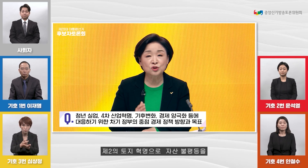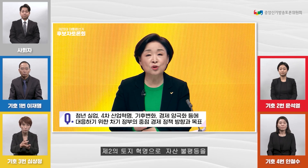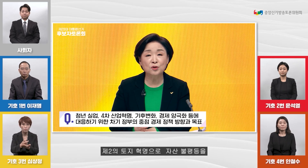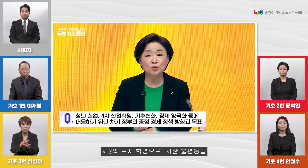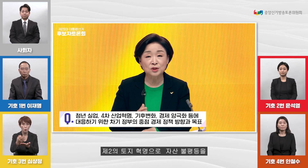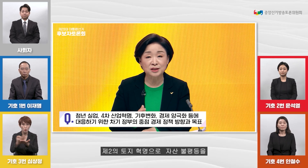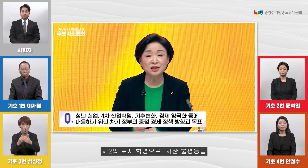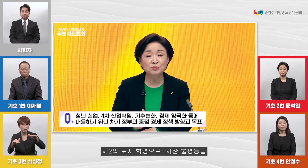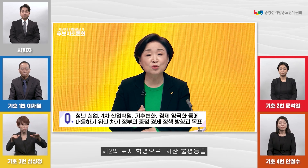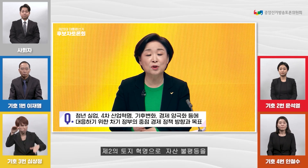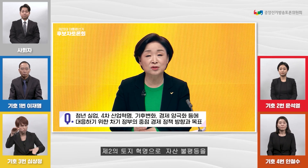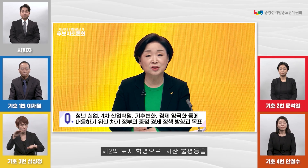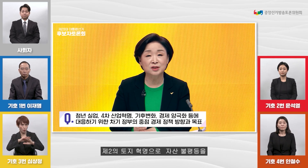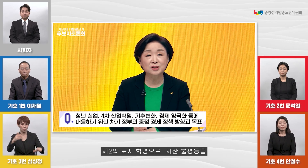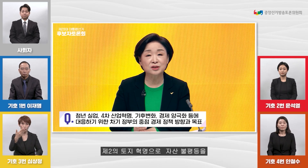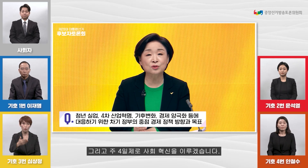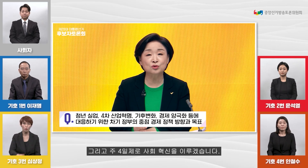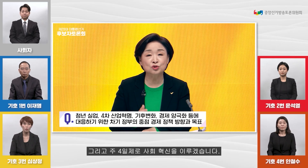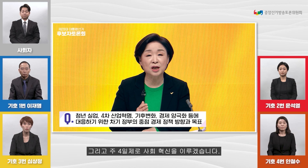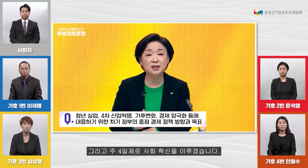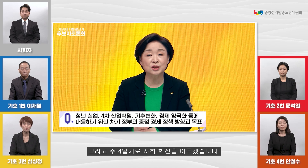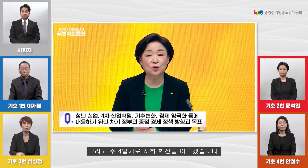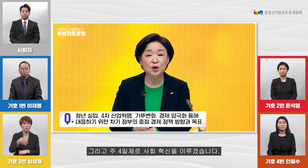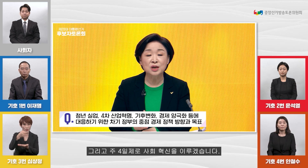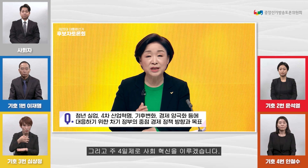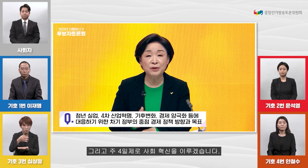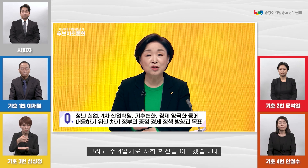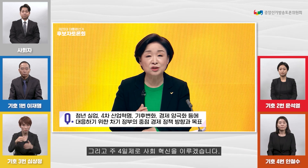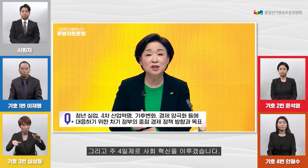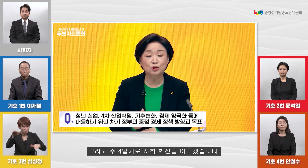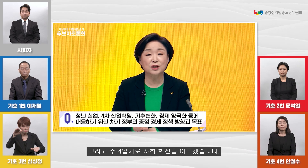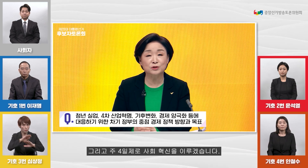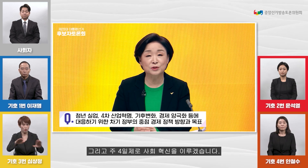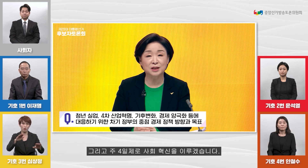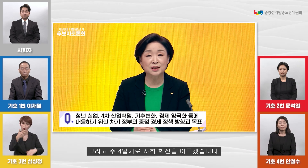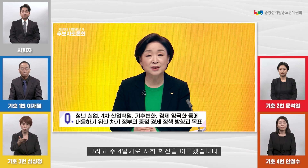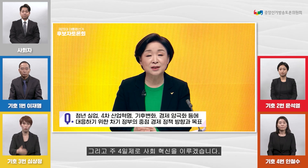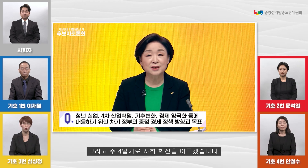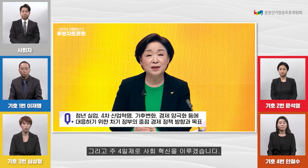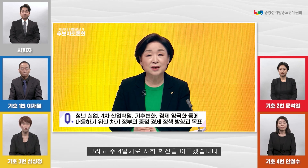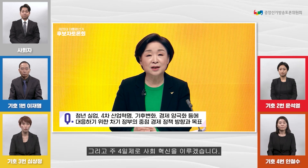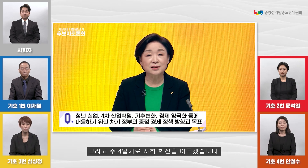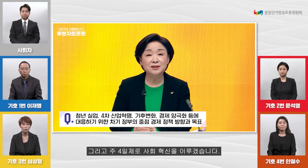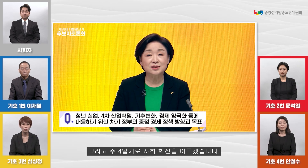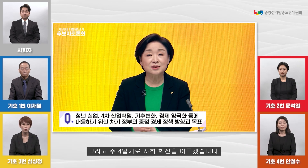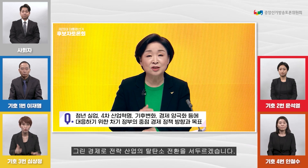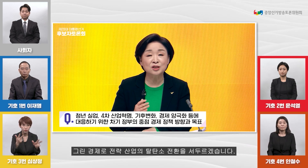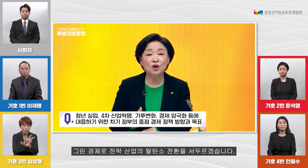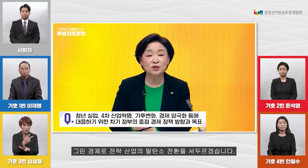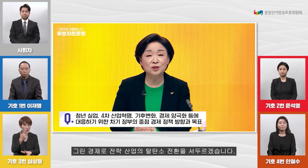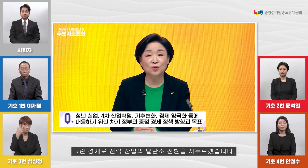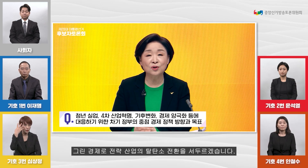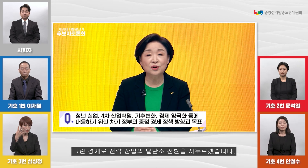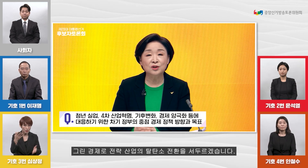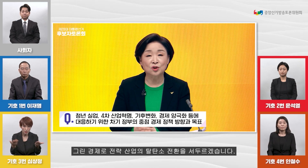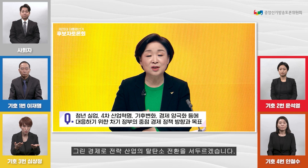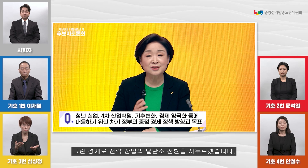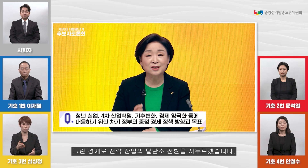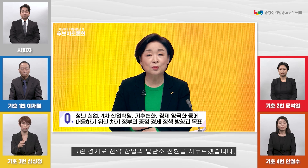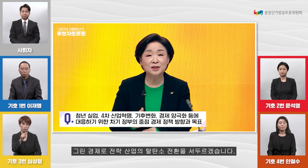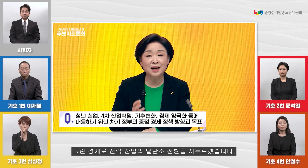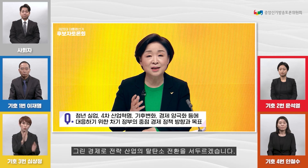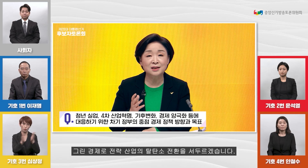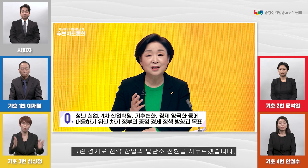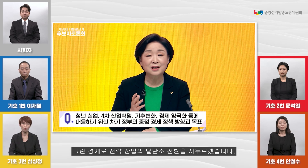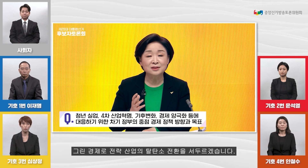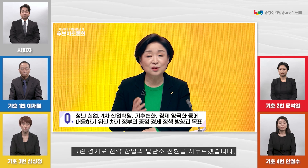제2의 토지혁명으로 자산 불평등을, 그리고 주사일제로 사회혁신을 이루겠습니다. 그린 경제로